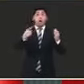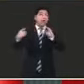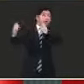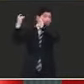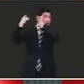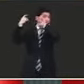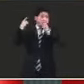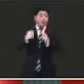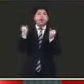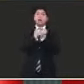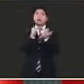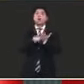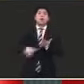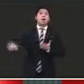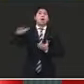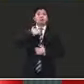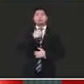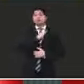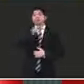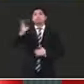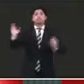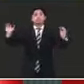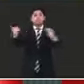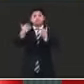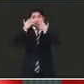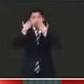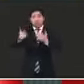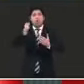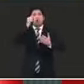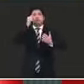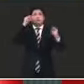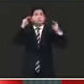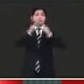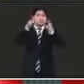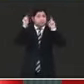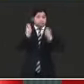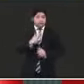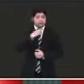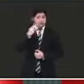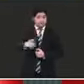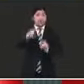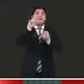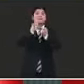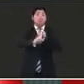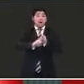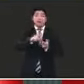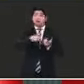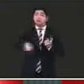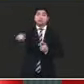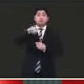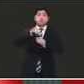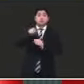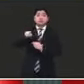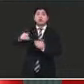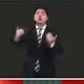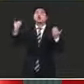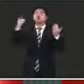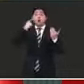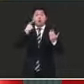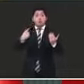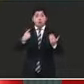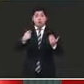Bakırlı kardeşlerimizle kucaklaşacak Hasret giderecek ve kendileri ile